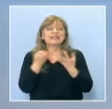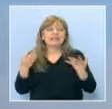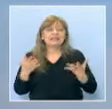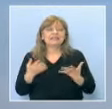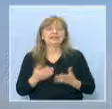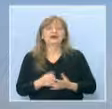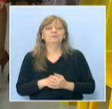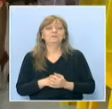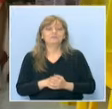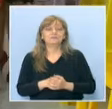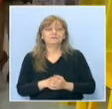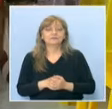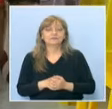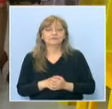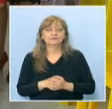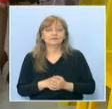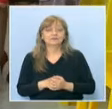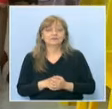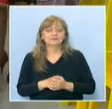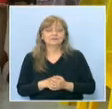настроение.